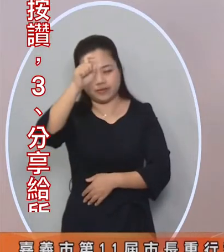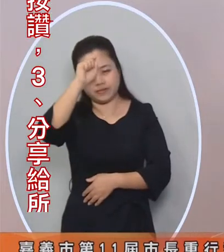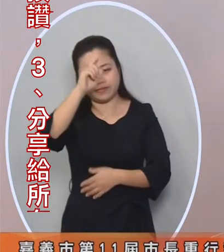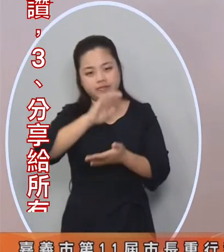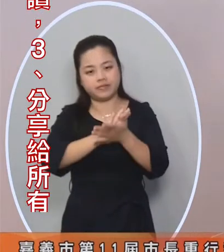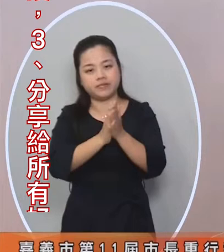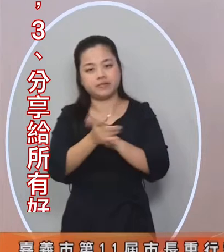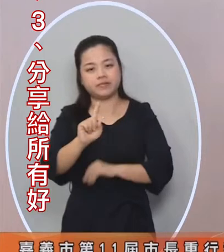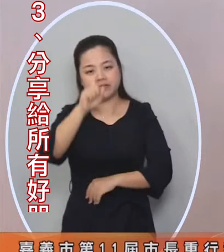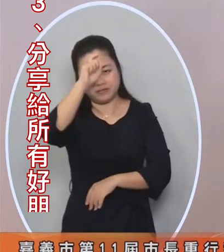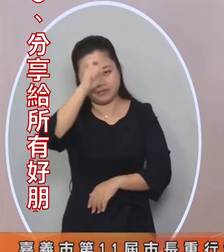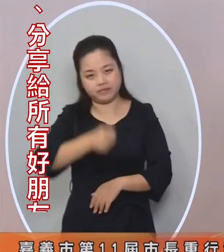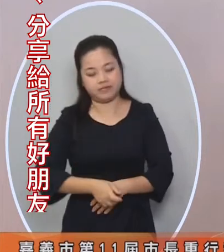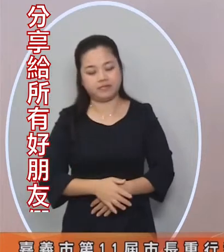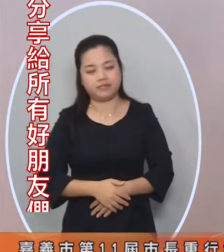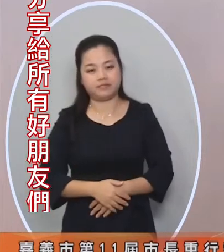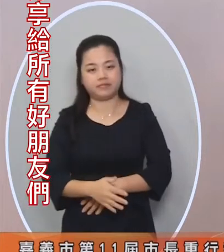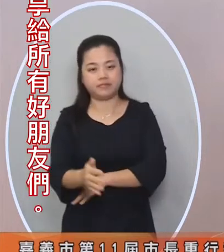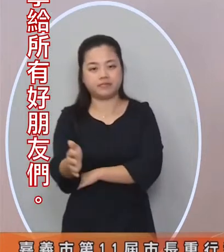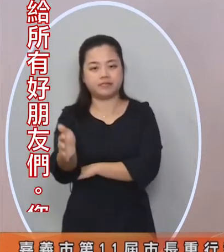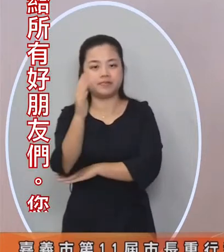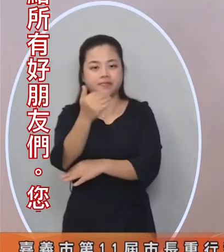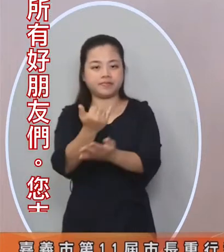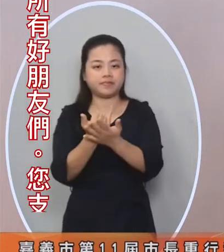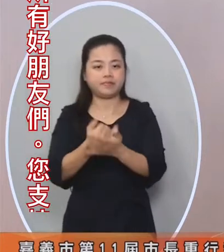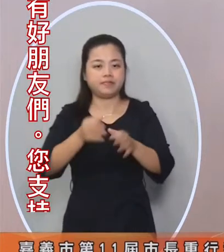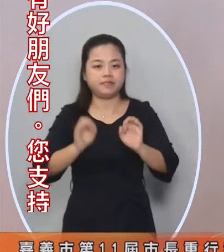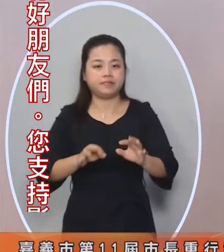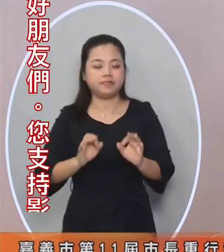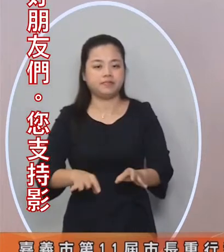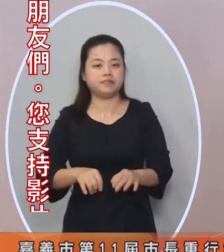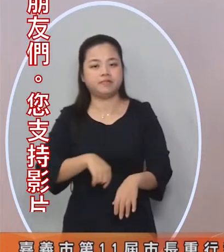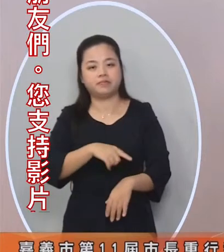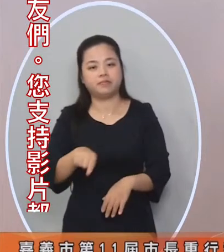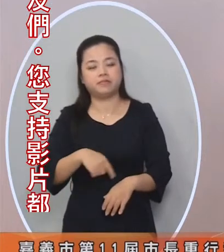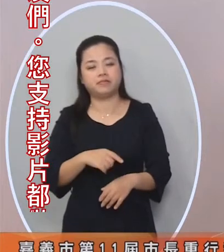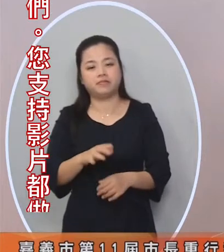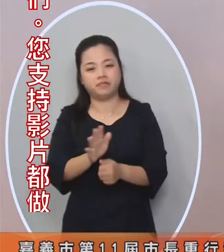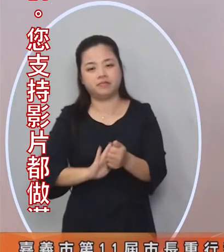望。政客们浪费的却是我们的现在。